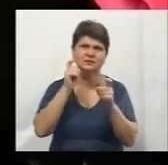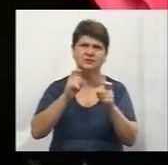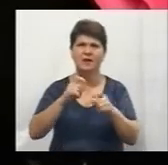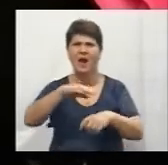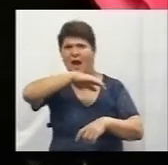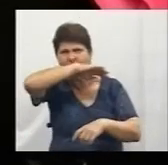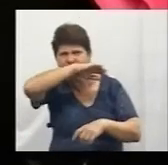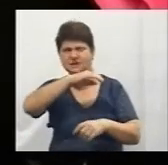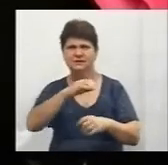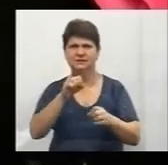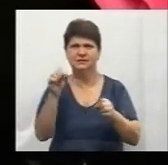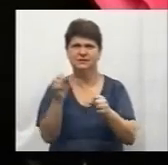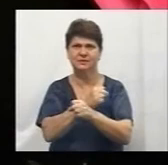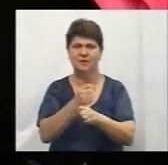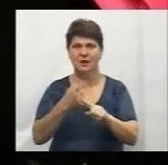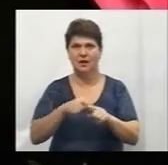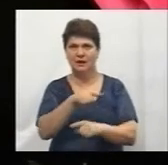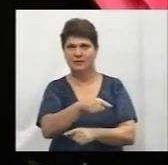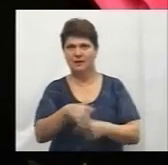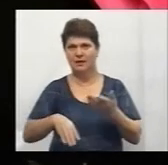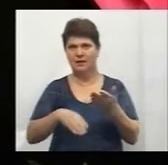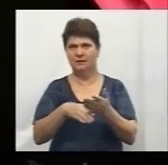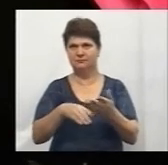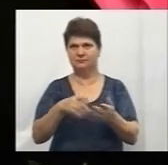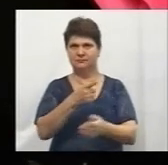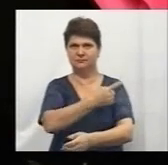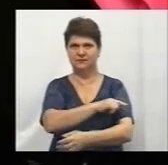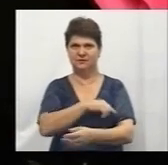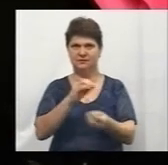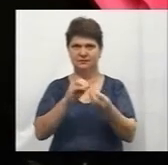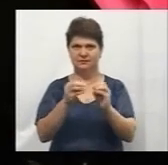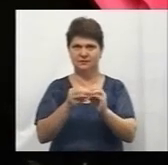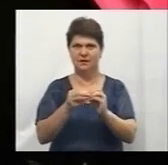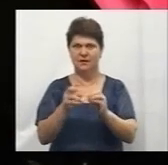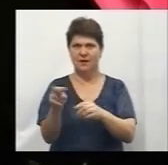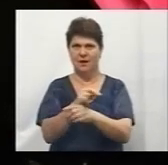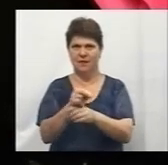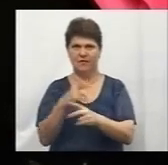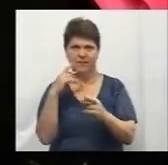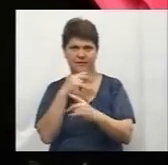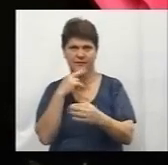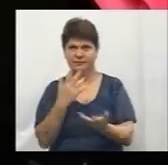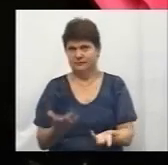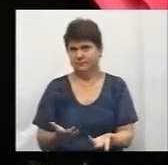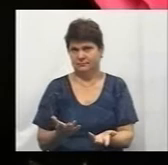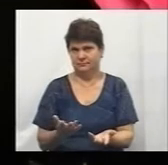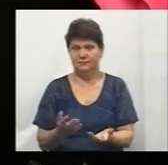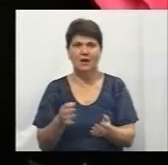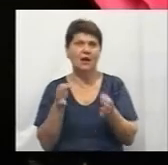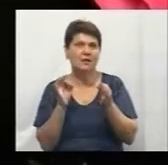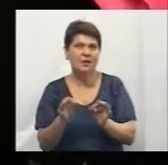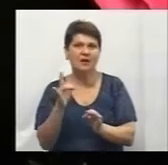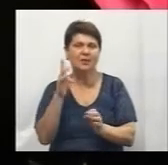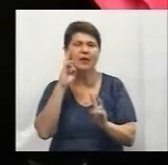кусається, відразу списують це на якісь медичні проблеми і призначають лікування у вигляді там основних нейролептиків. А насправді дитина не